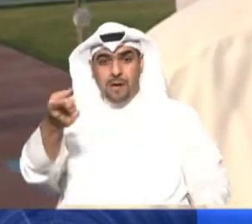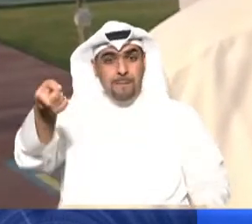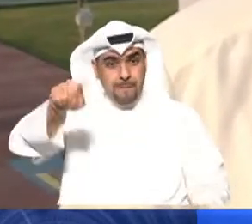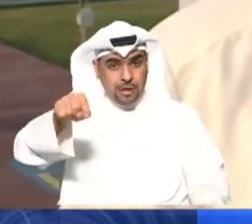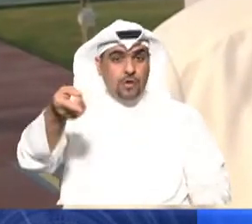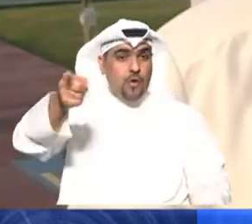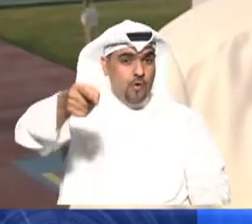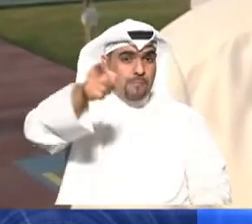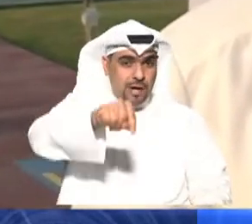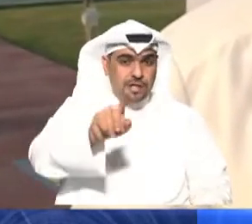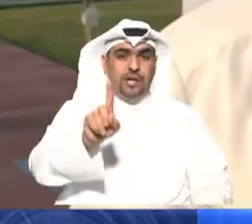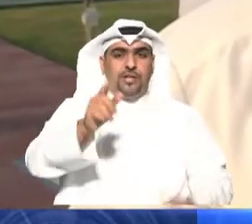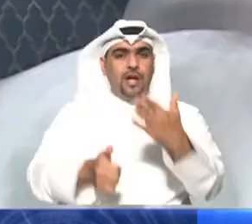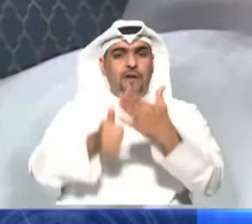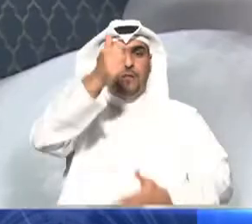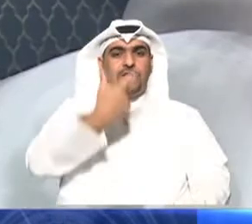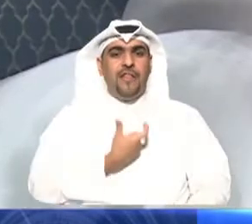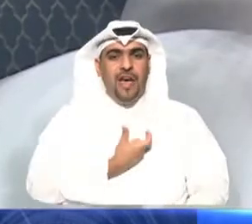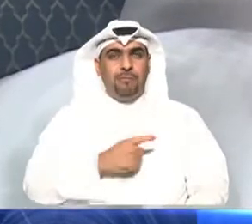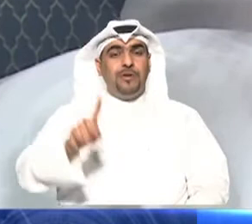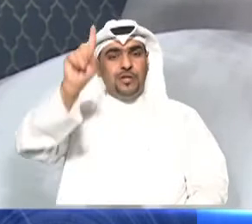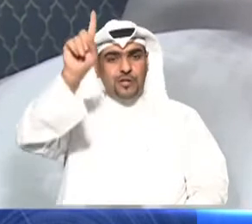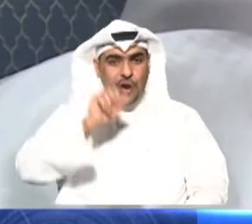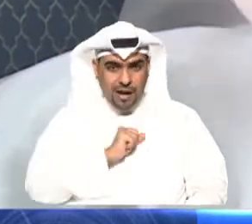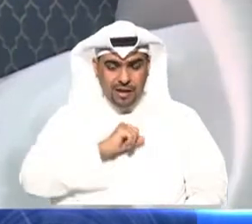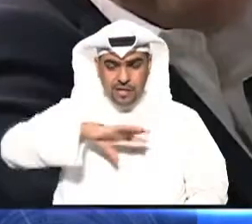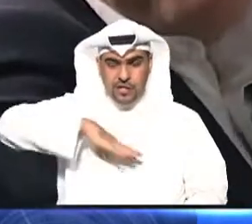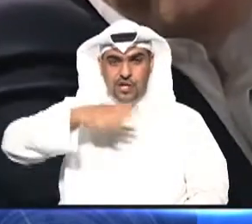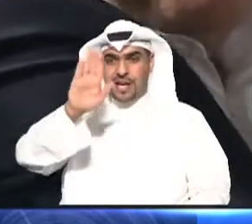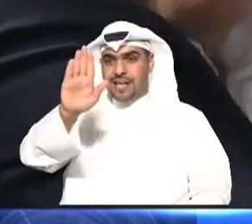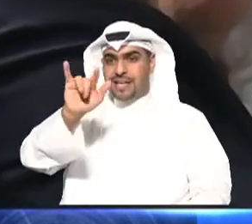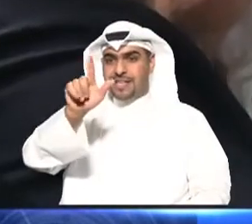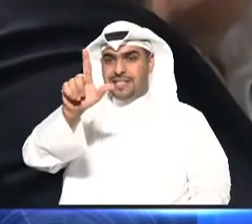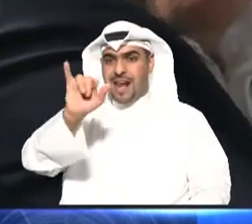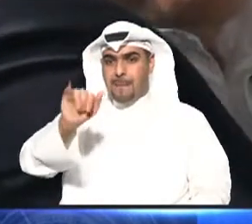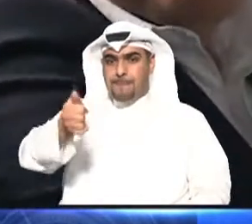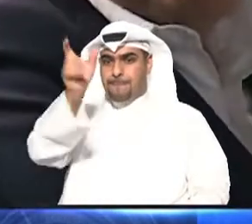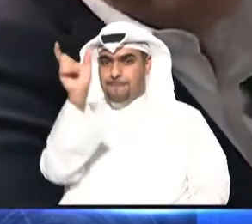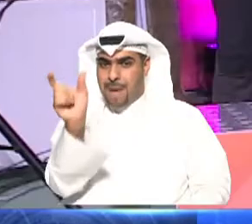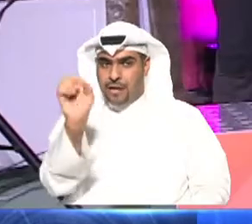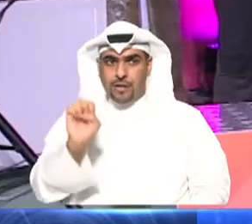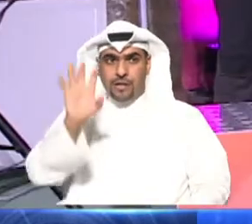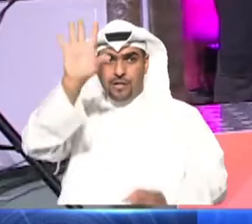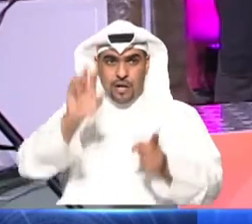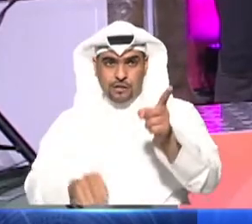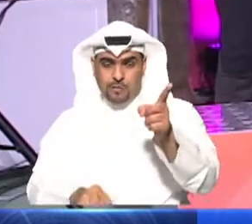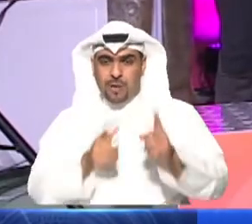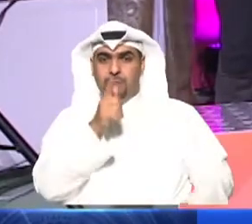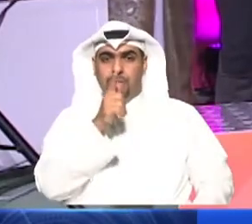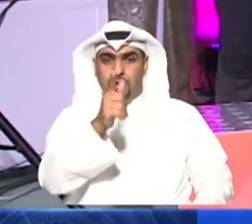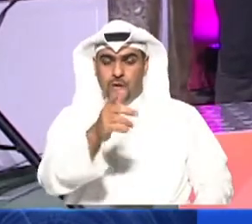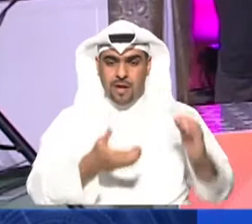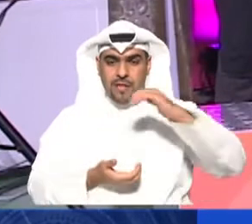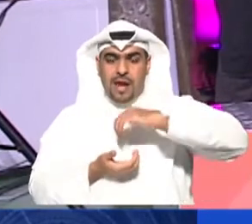كوتا ويحققون الذهب إن شاء الله. وقال الشيخ سلمان الصباح رئيس الاتحاد الآسيوي للرماية أن الاتحاد